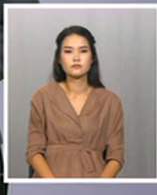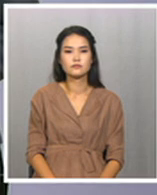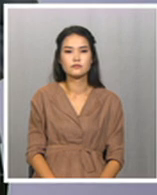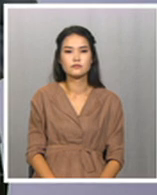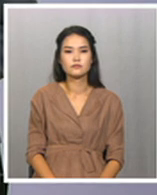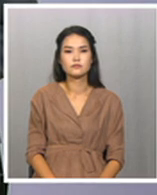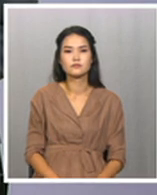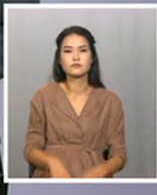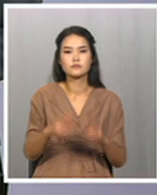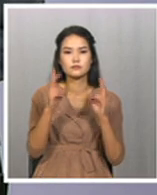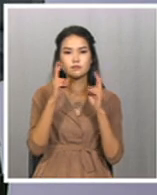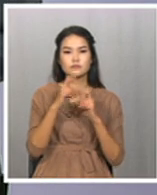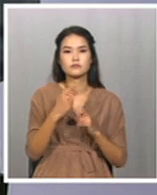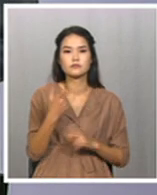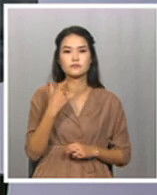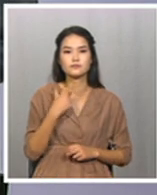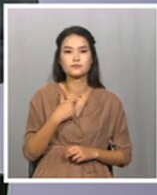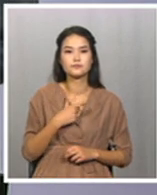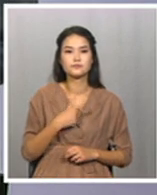Проверьте себя.